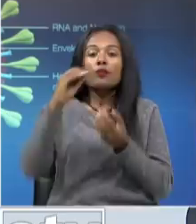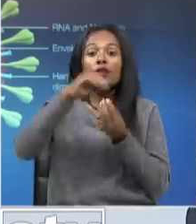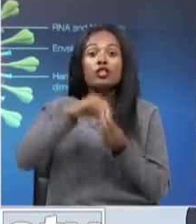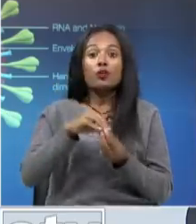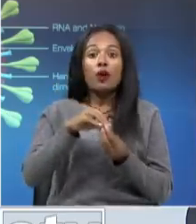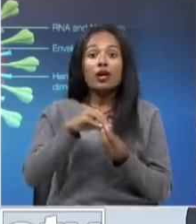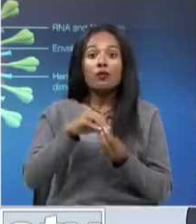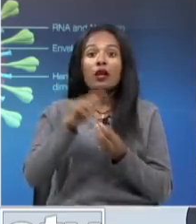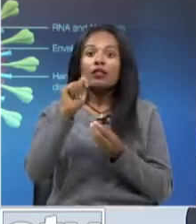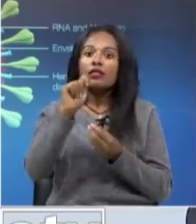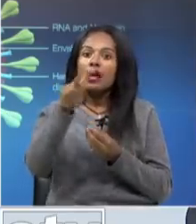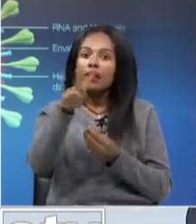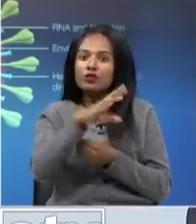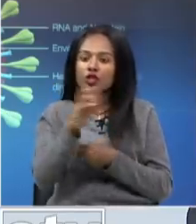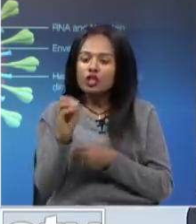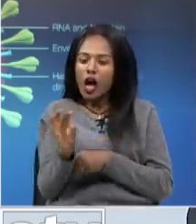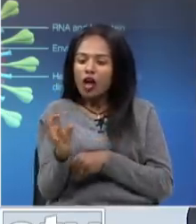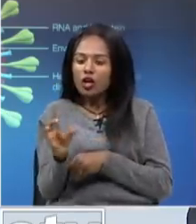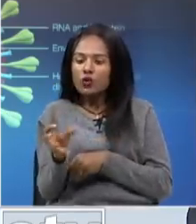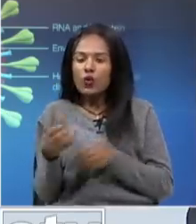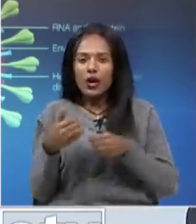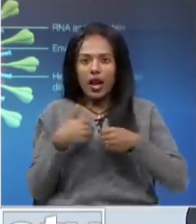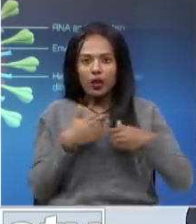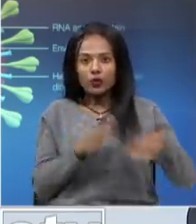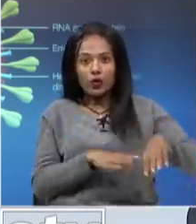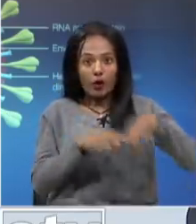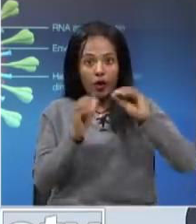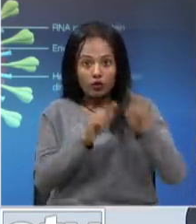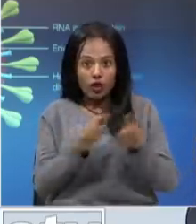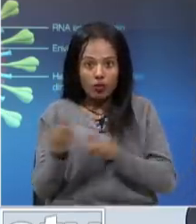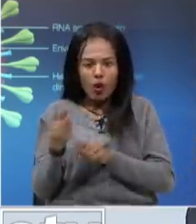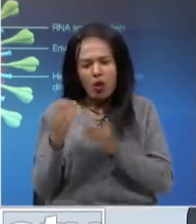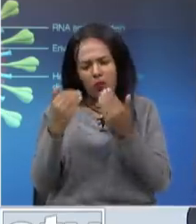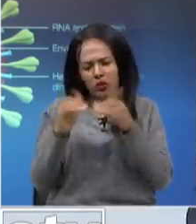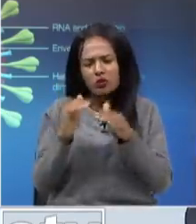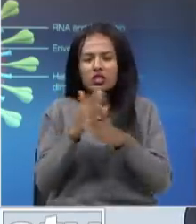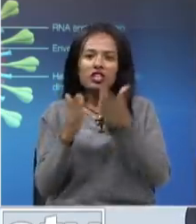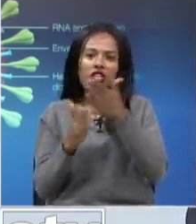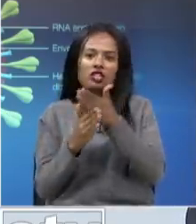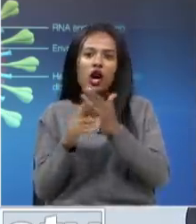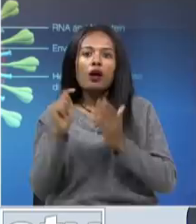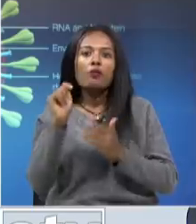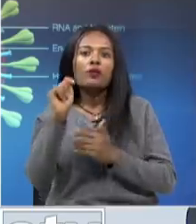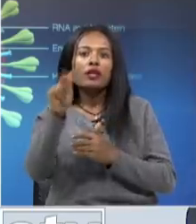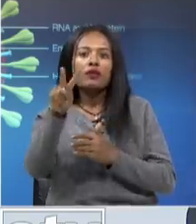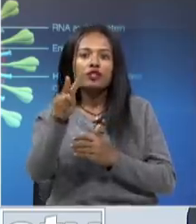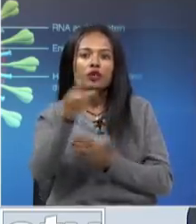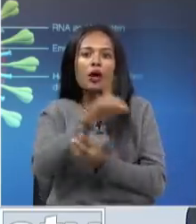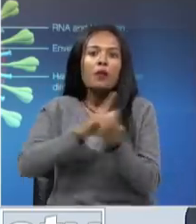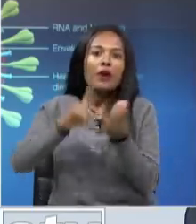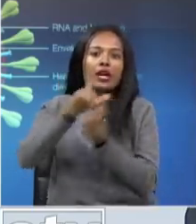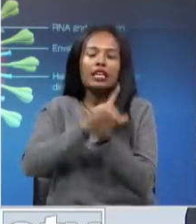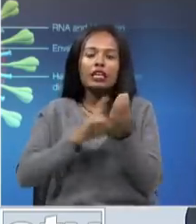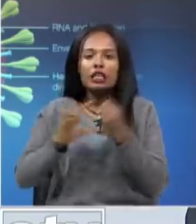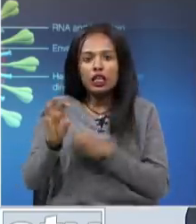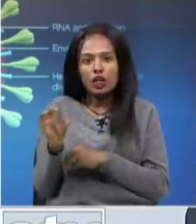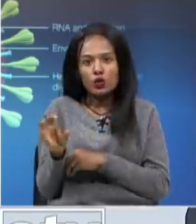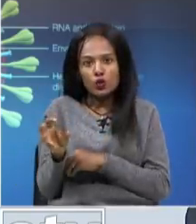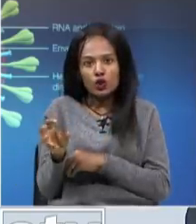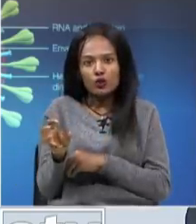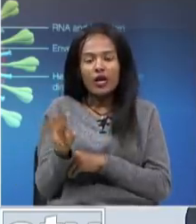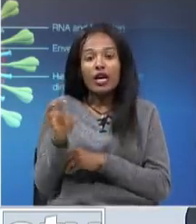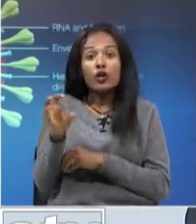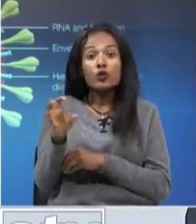በተጨማሪ ቴሌቪዥንና ሬዲዮ ያላችሁ ተማሪዎች ደግሞ በተወሰነ ደረጃ በቴሌቪዥንም በክልል ሬዲዮችም